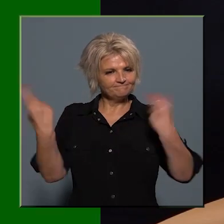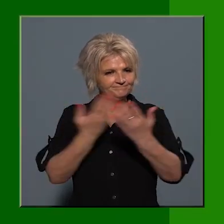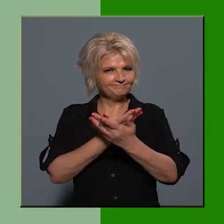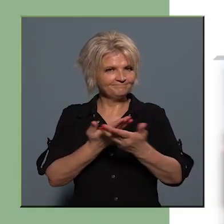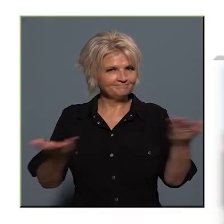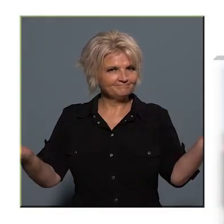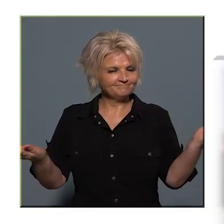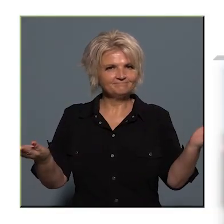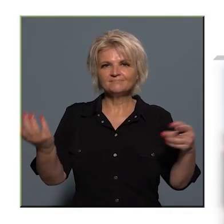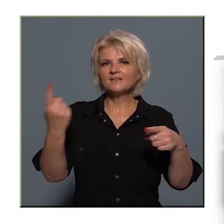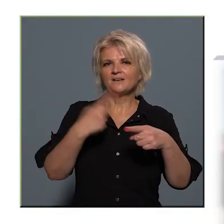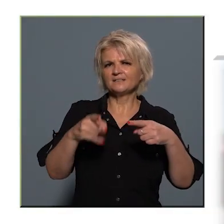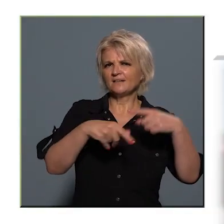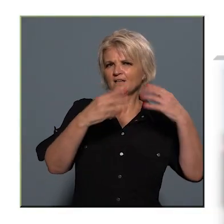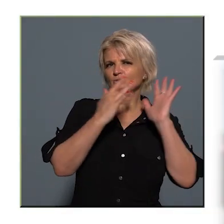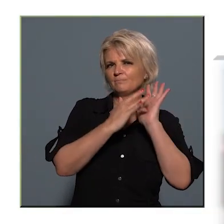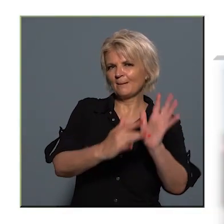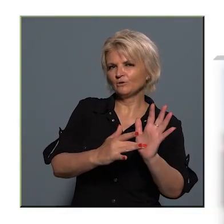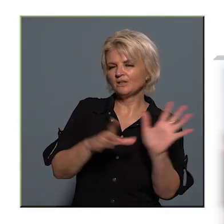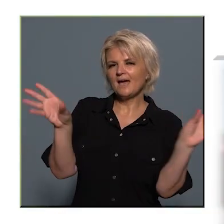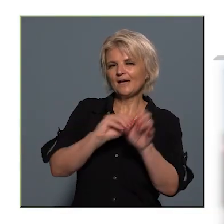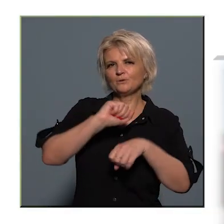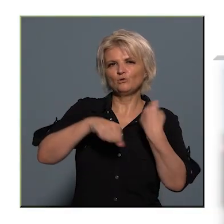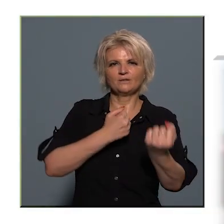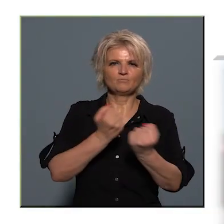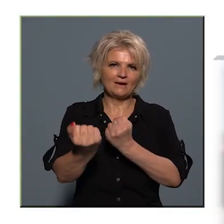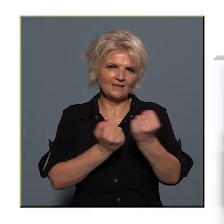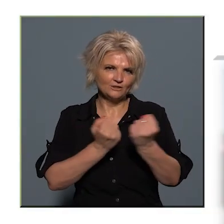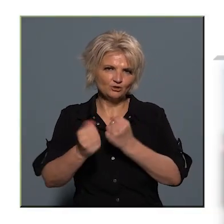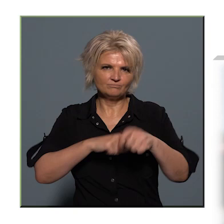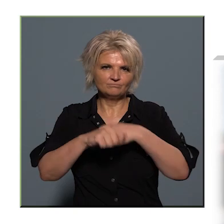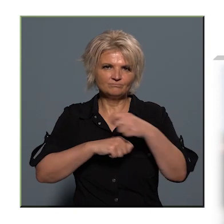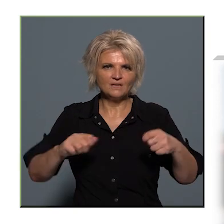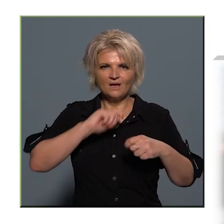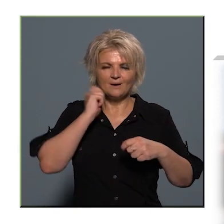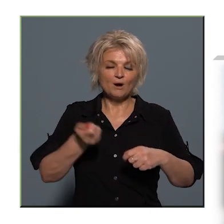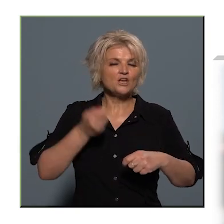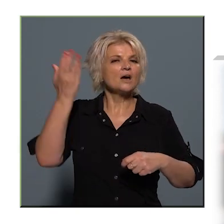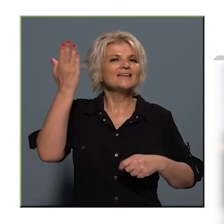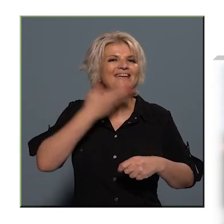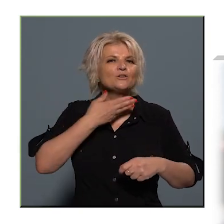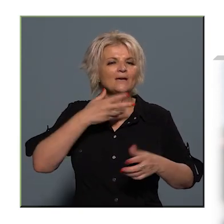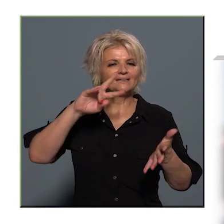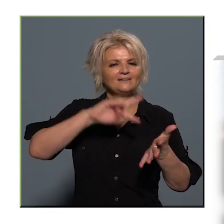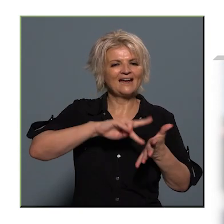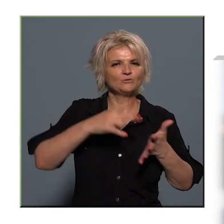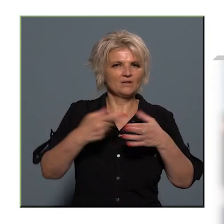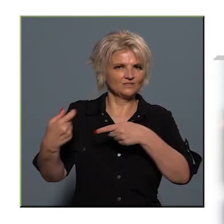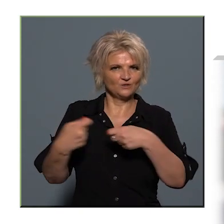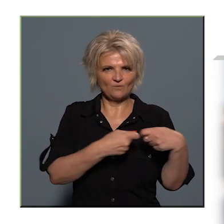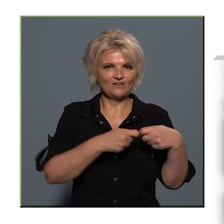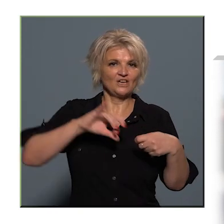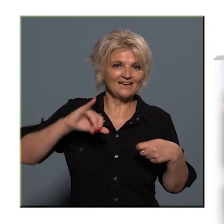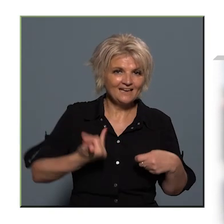annak részletesebb kifejtésére, hogy együttműködési megállapodást kötött a Magyar Hidrogéntechnológiai Szövetség és